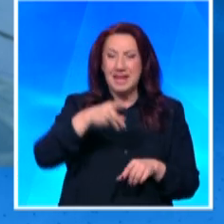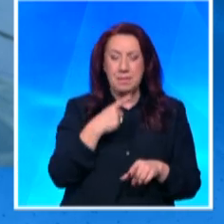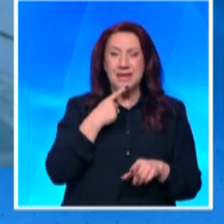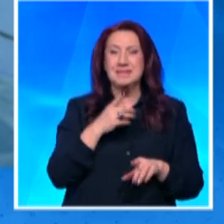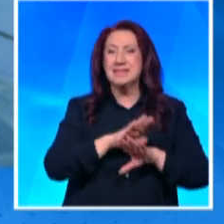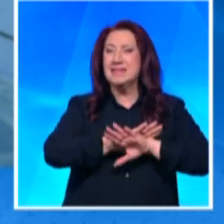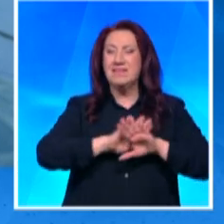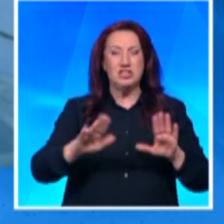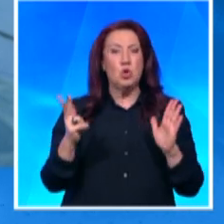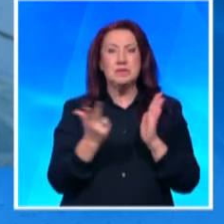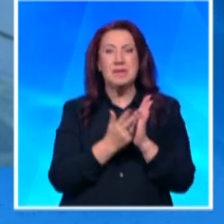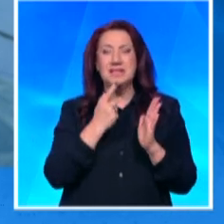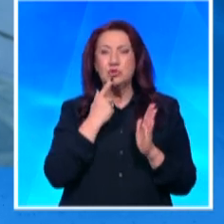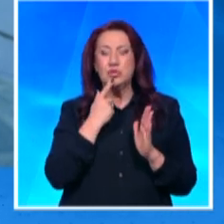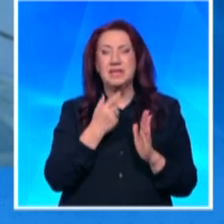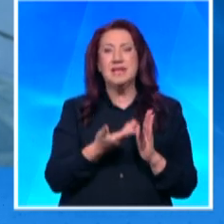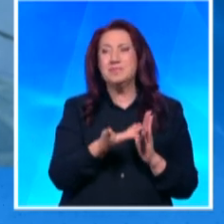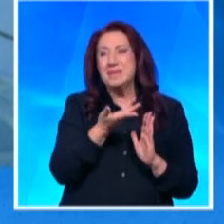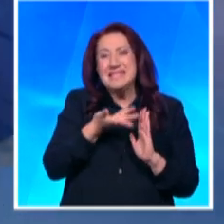напускат социалните домове.